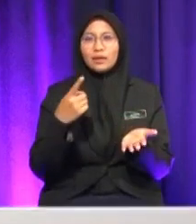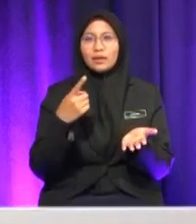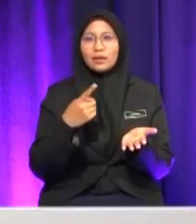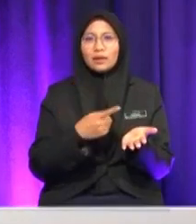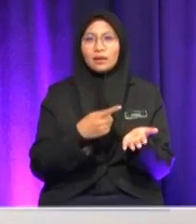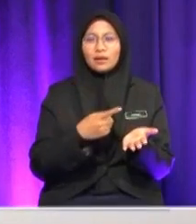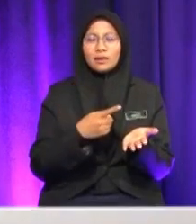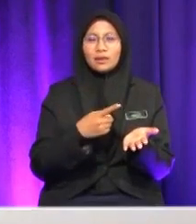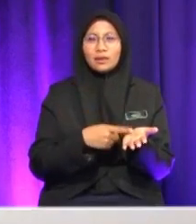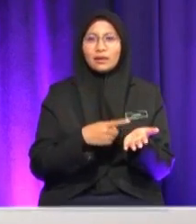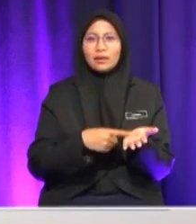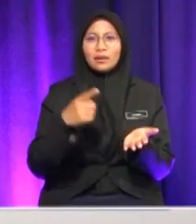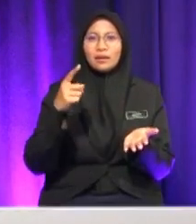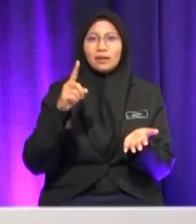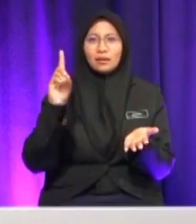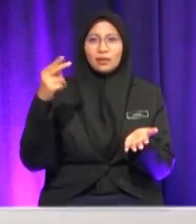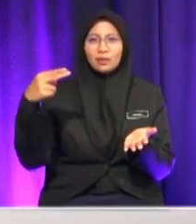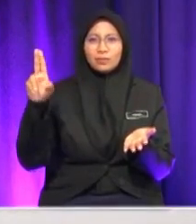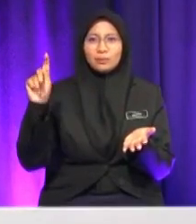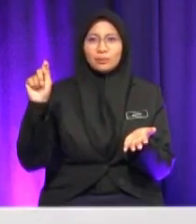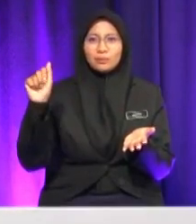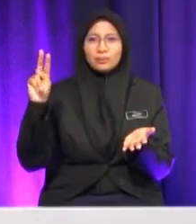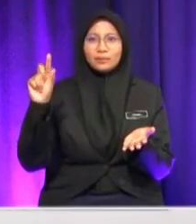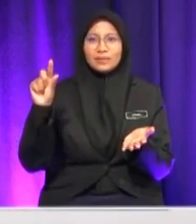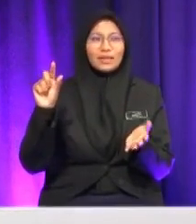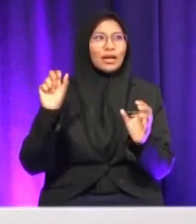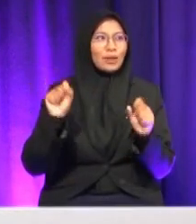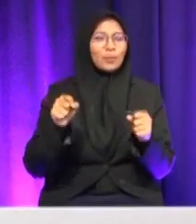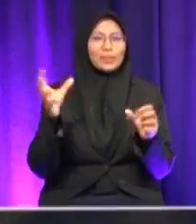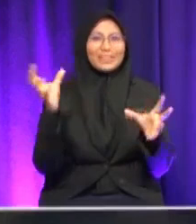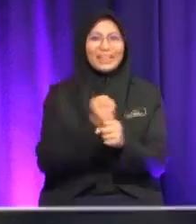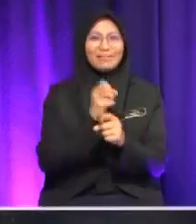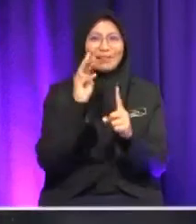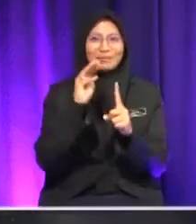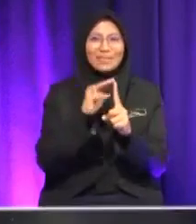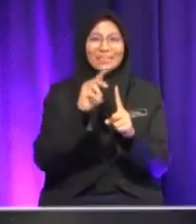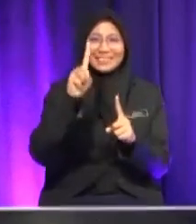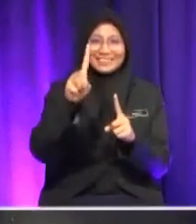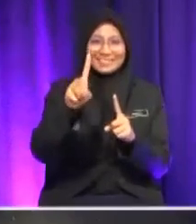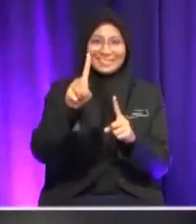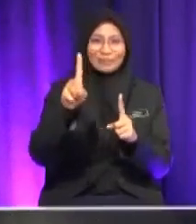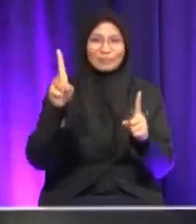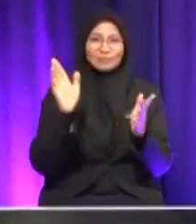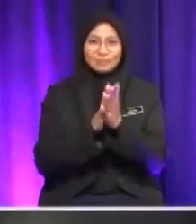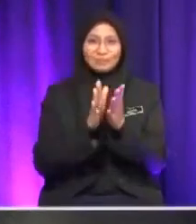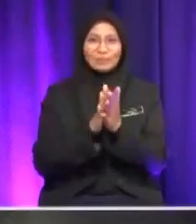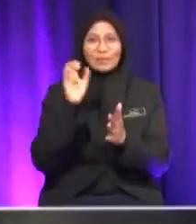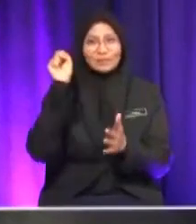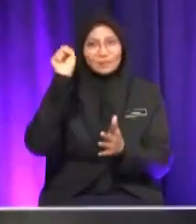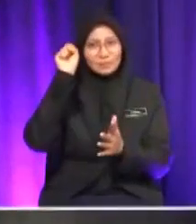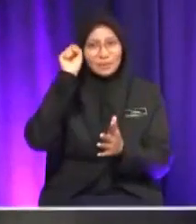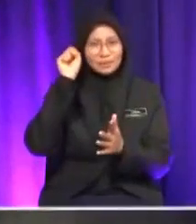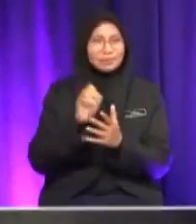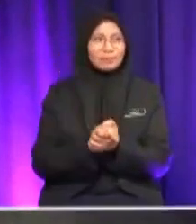mampu bayar balik hutang. Okey, betul. Kita bagi markah? Ya, boleh bagi markah. Satu markah untuk Subhanu. Okey, bagaimana pula